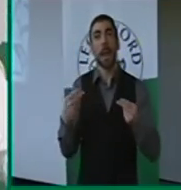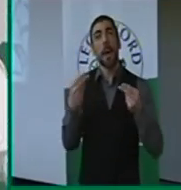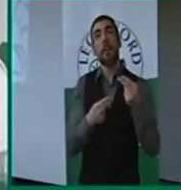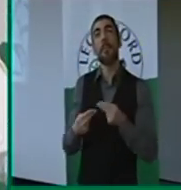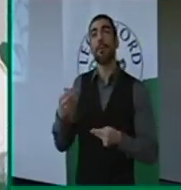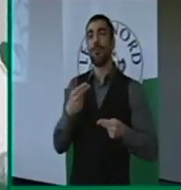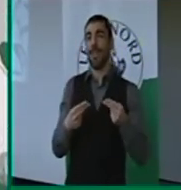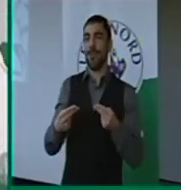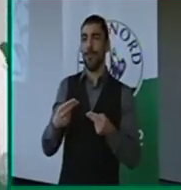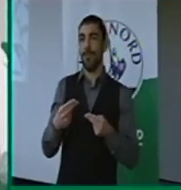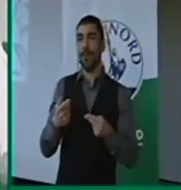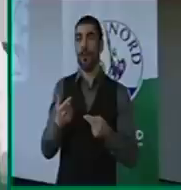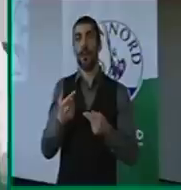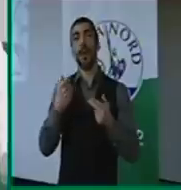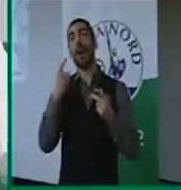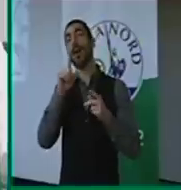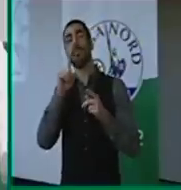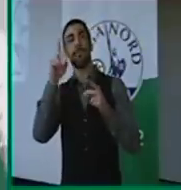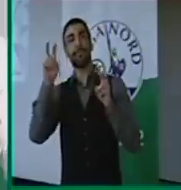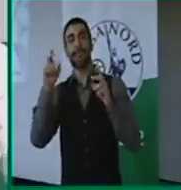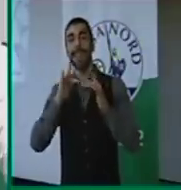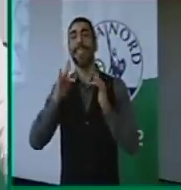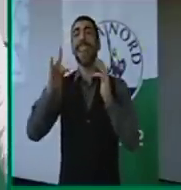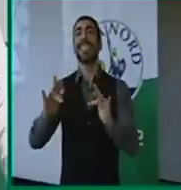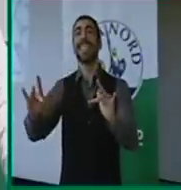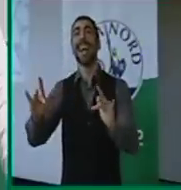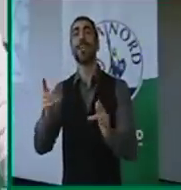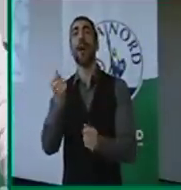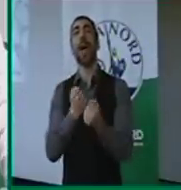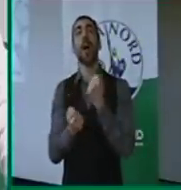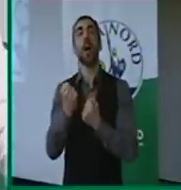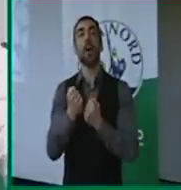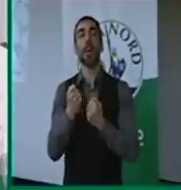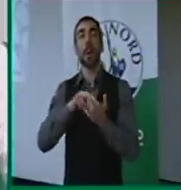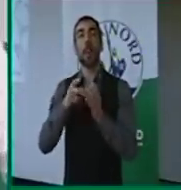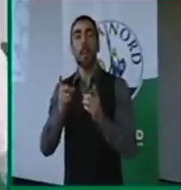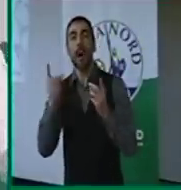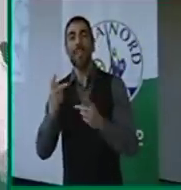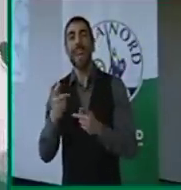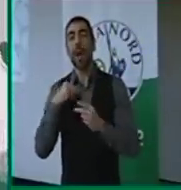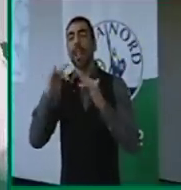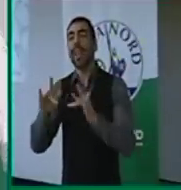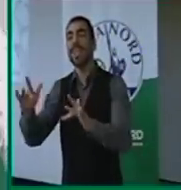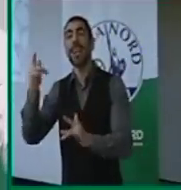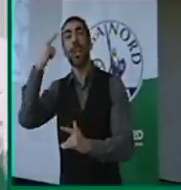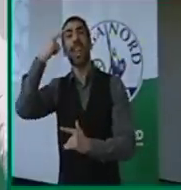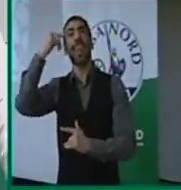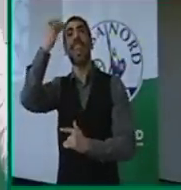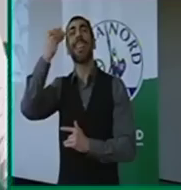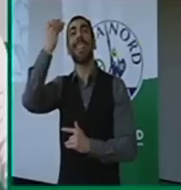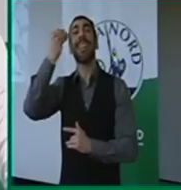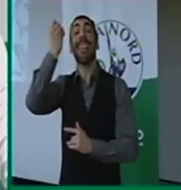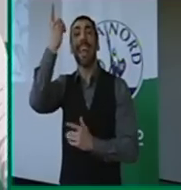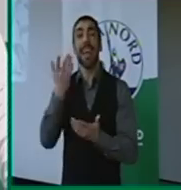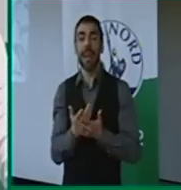il deserto economico ma soprattutto quello che mi preoccupa il deserto delle idee dietro la moneta unica c'è il